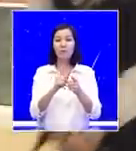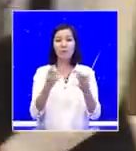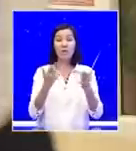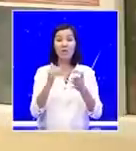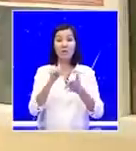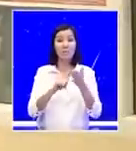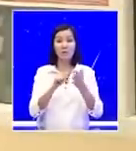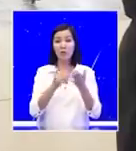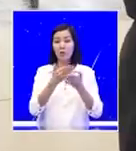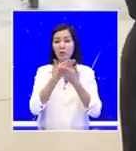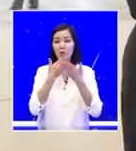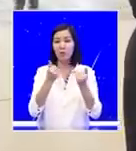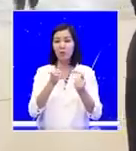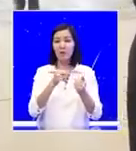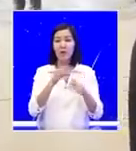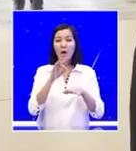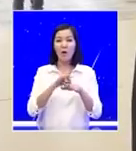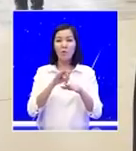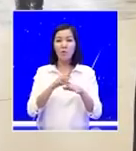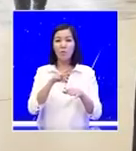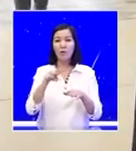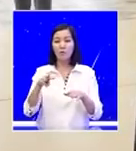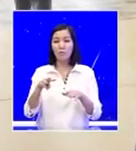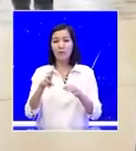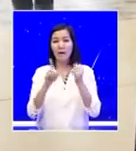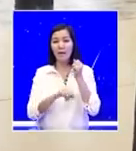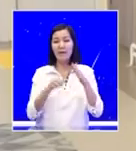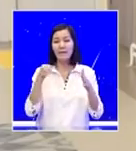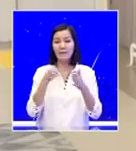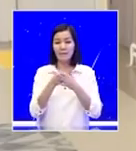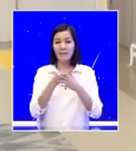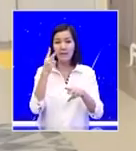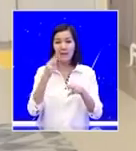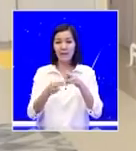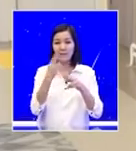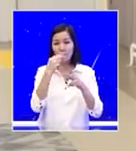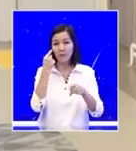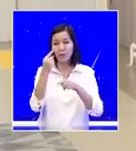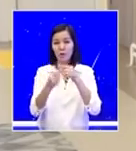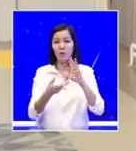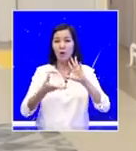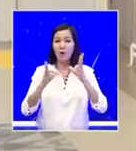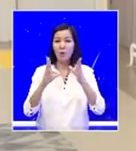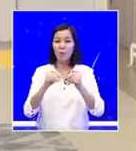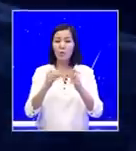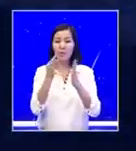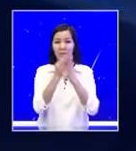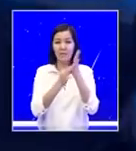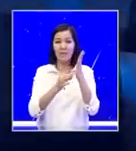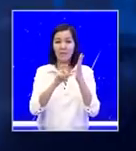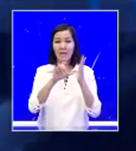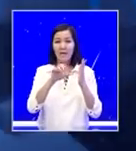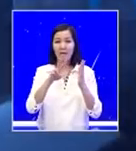ешқандай негіз жоқ. Пандемия жағдайы маусым аяғына дейін дұрысталса, дәстүрлі режимде түлектер қорытынды емтиханы өткізіледі дейді.